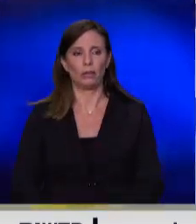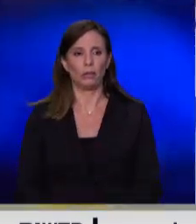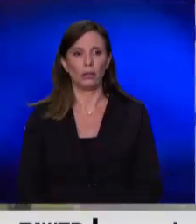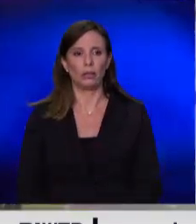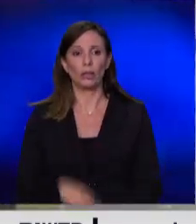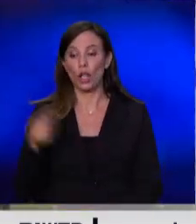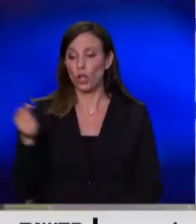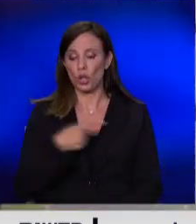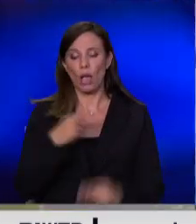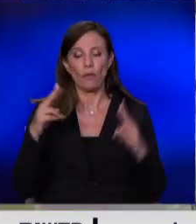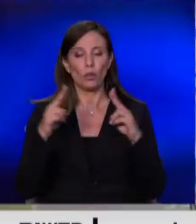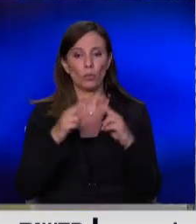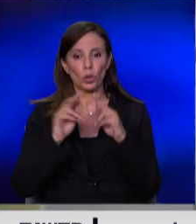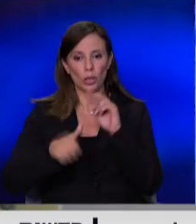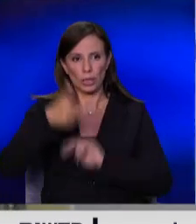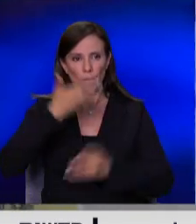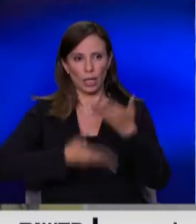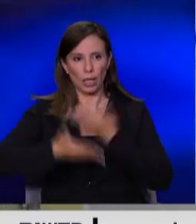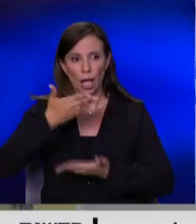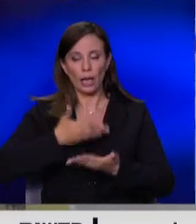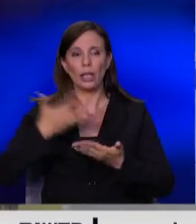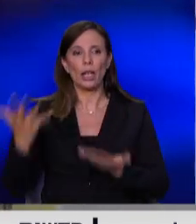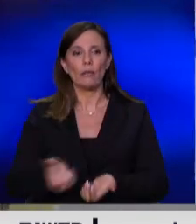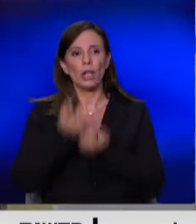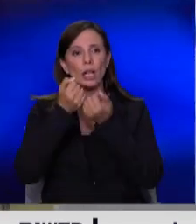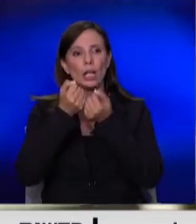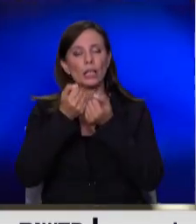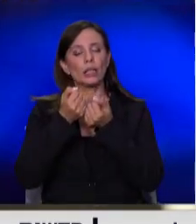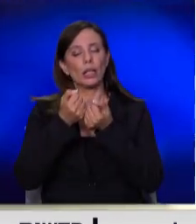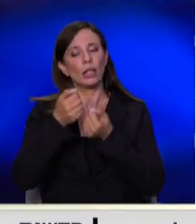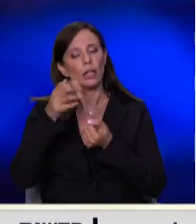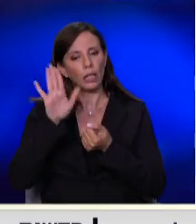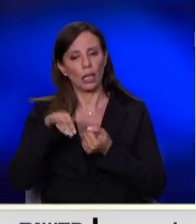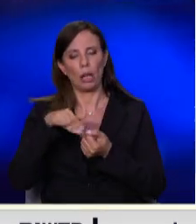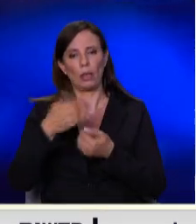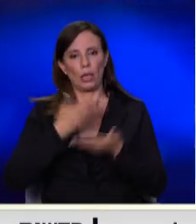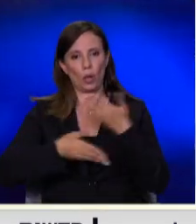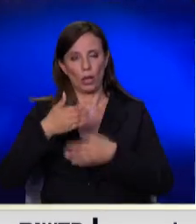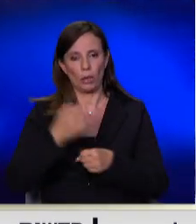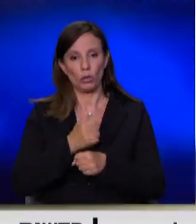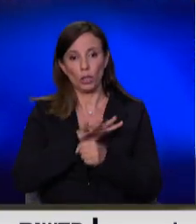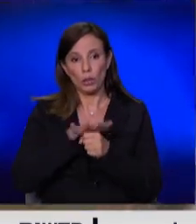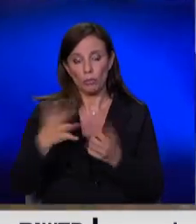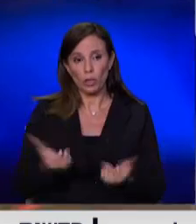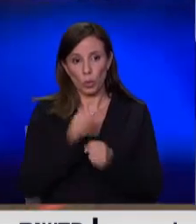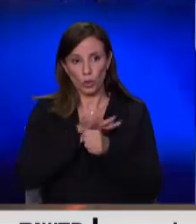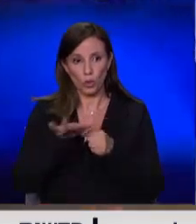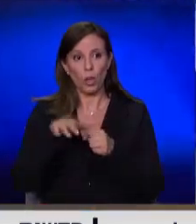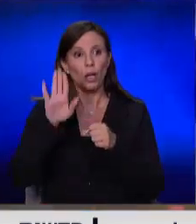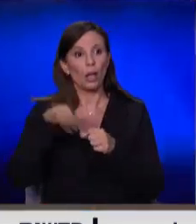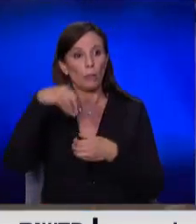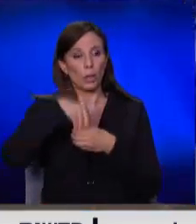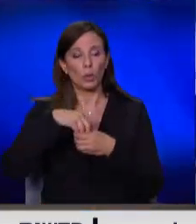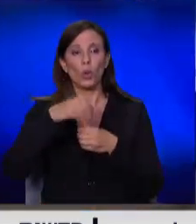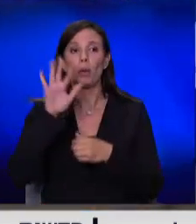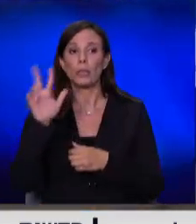השבוע פגשה שרת העלייה והקליטה את ניצולי השואה שהם גם עולים חדשים, בהם גם צילה, בת 89, שהגיעה